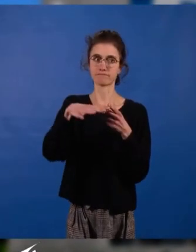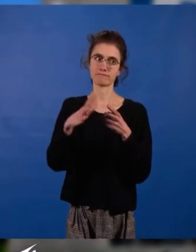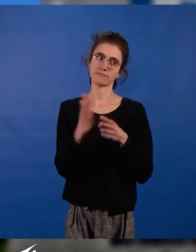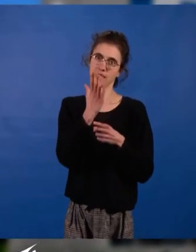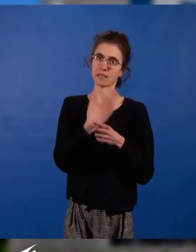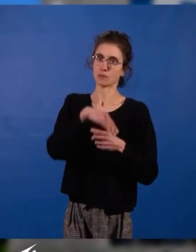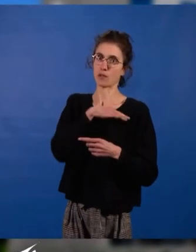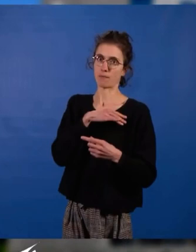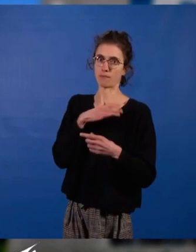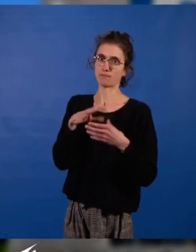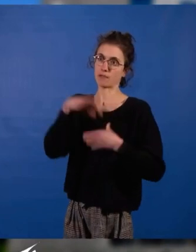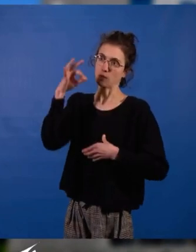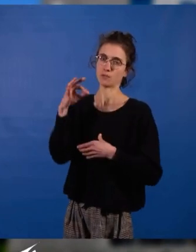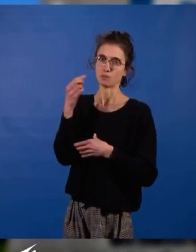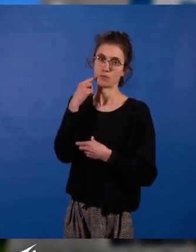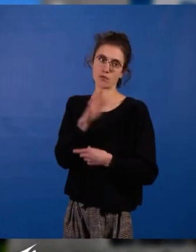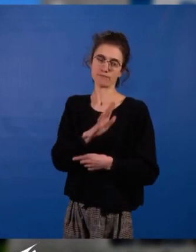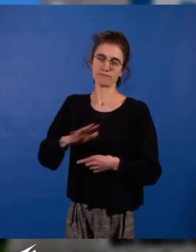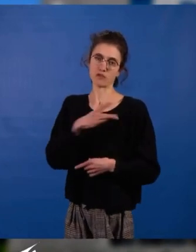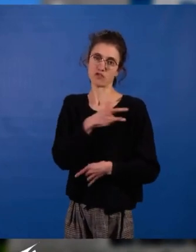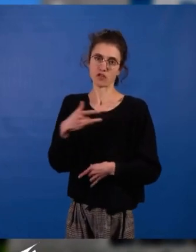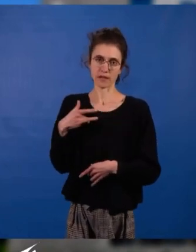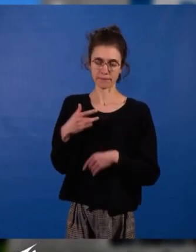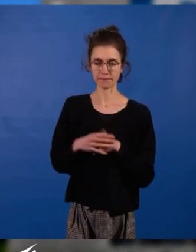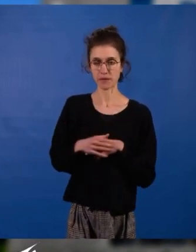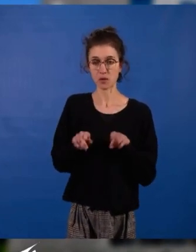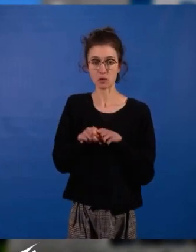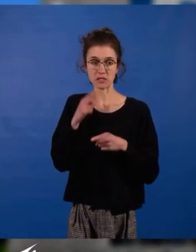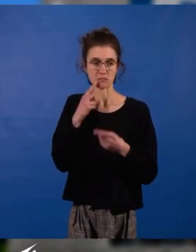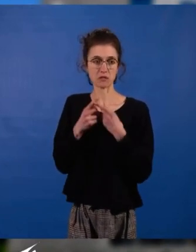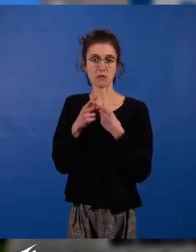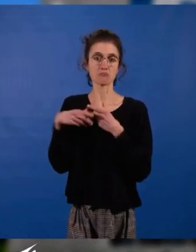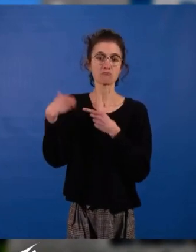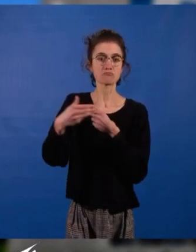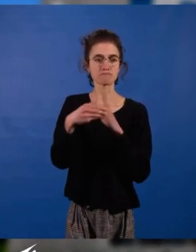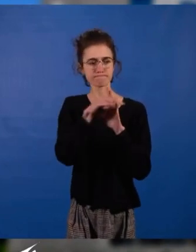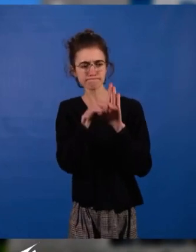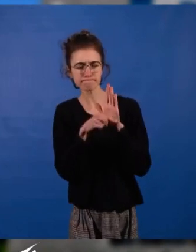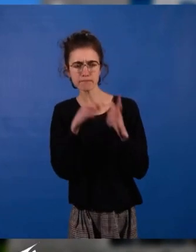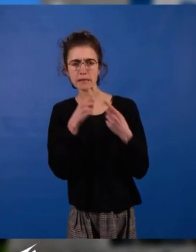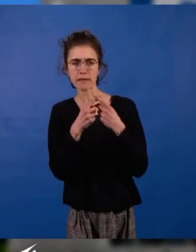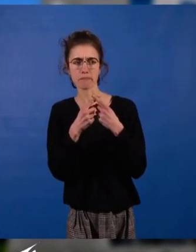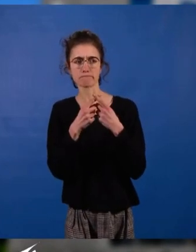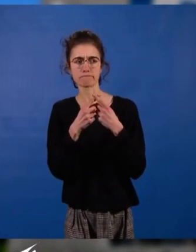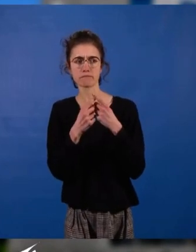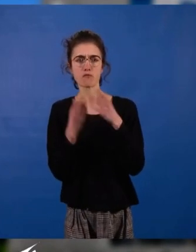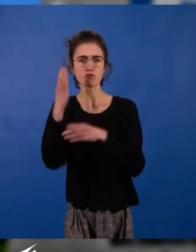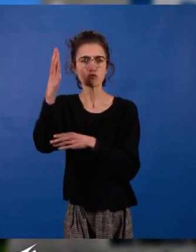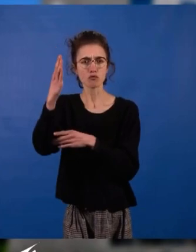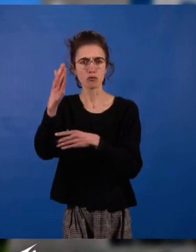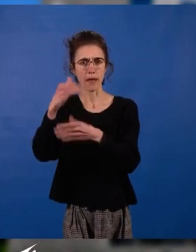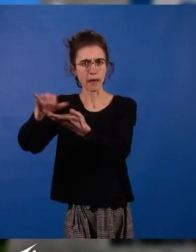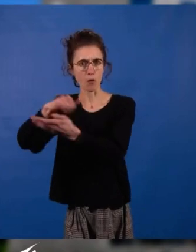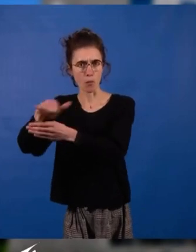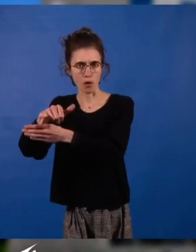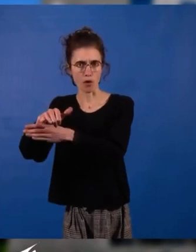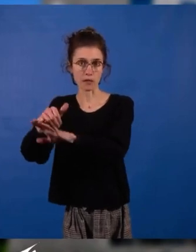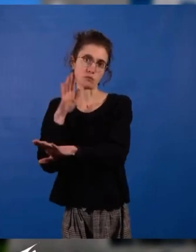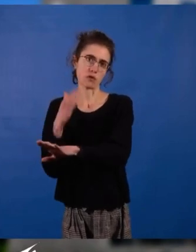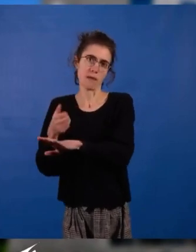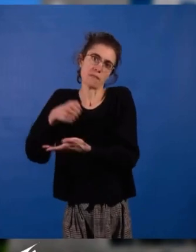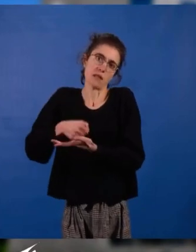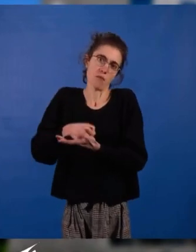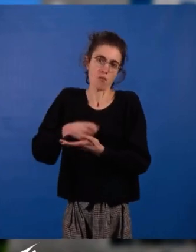futur concessionnaire et à la gouvernance du futur aéroport, et que nous devions, à minima, étudier l'impact et